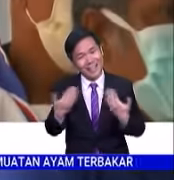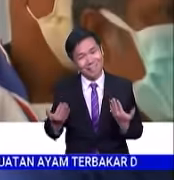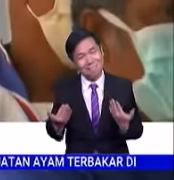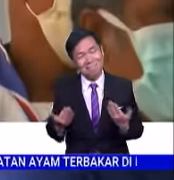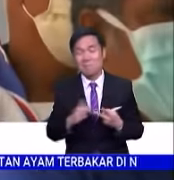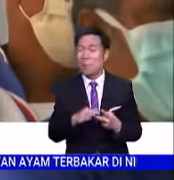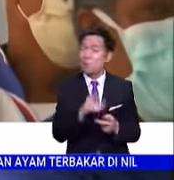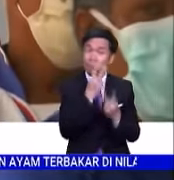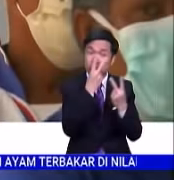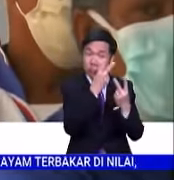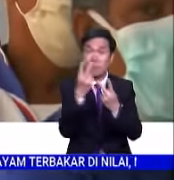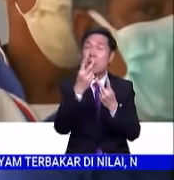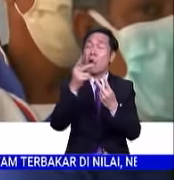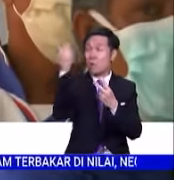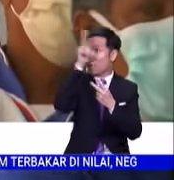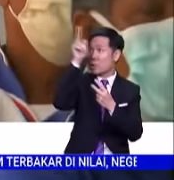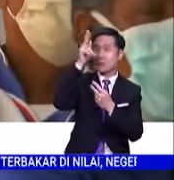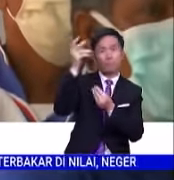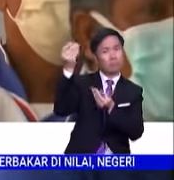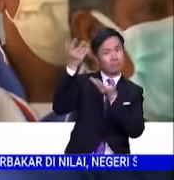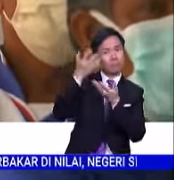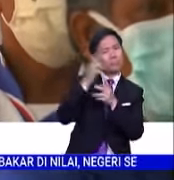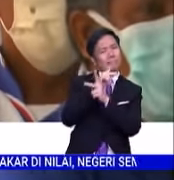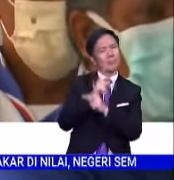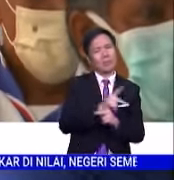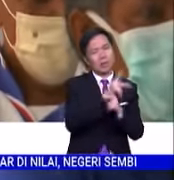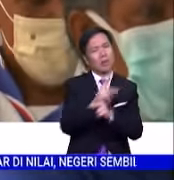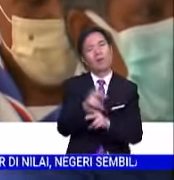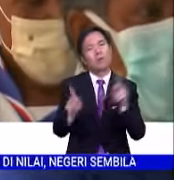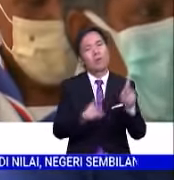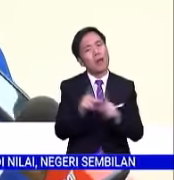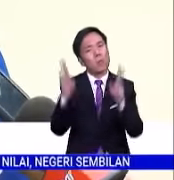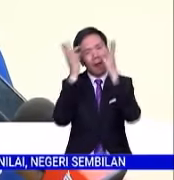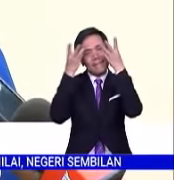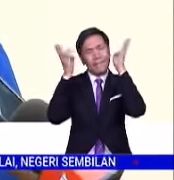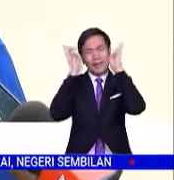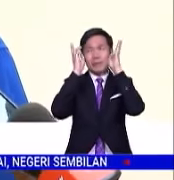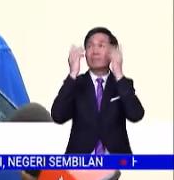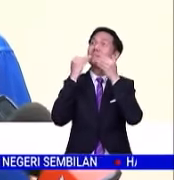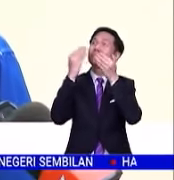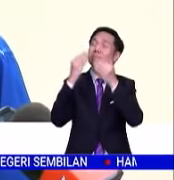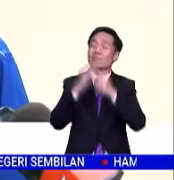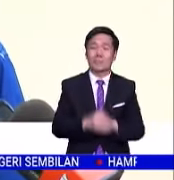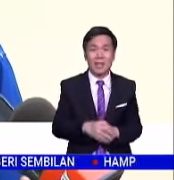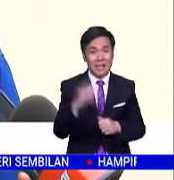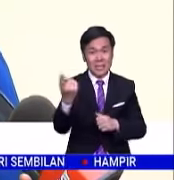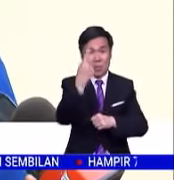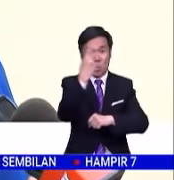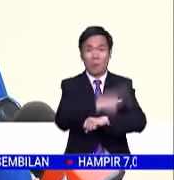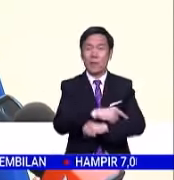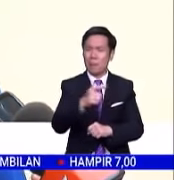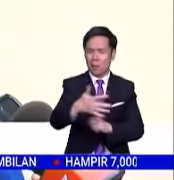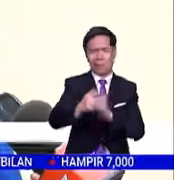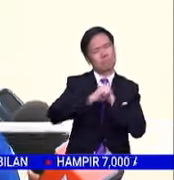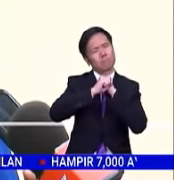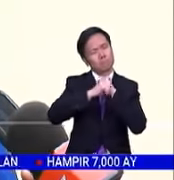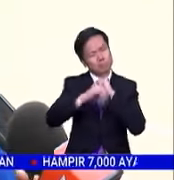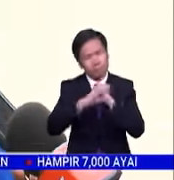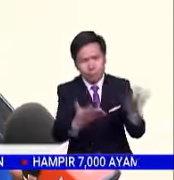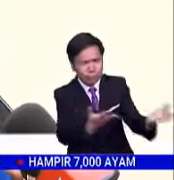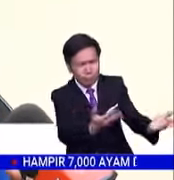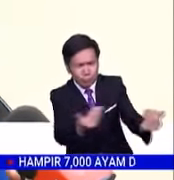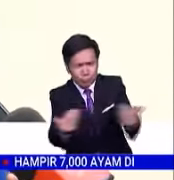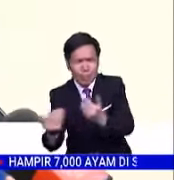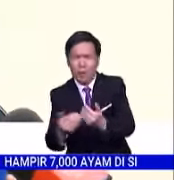yang ditunjukkan kerajaan terhadap masyarakat orang asli. Memang satu hari saya nak kempen juga kepada anak-anak buah